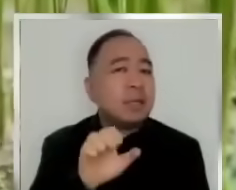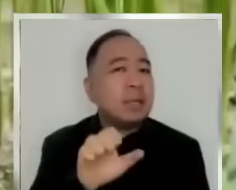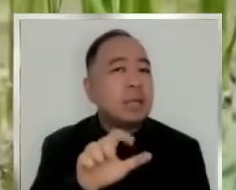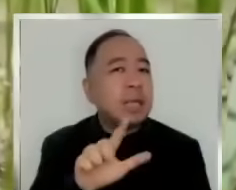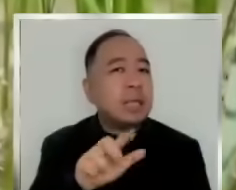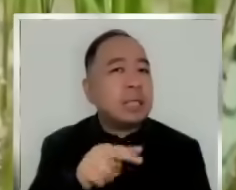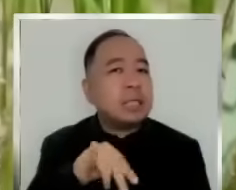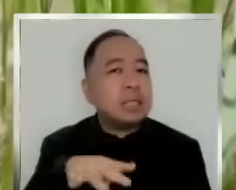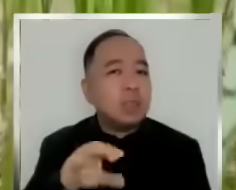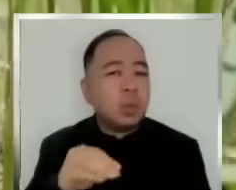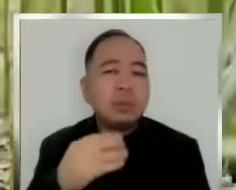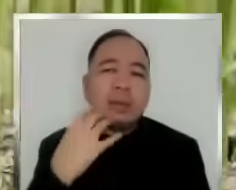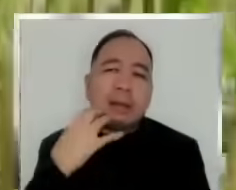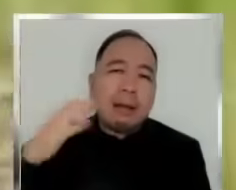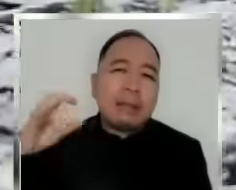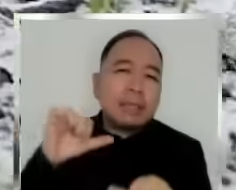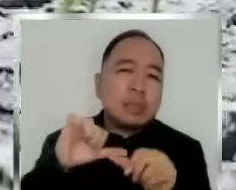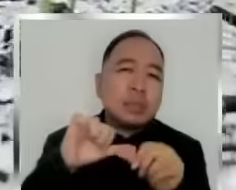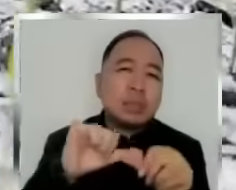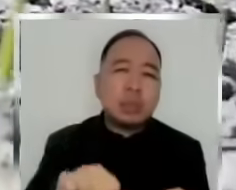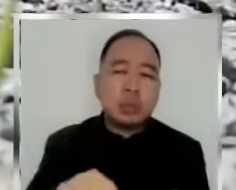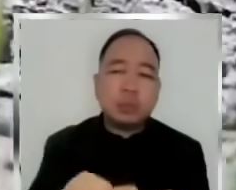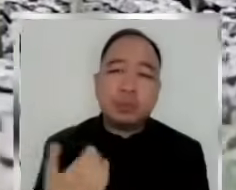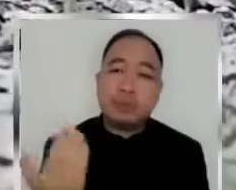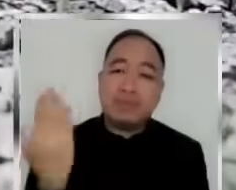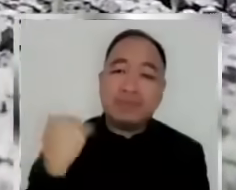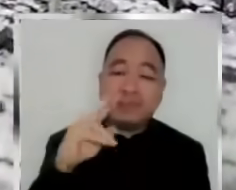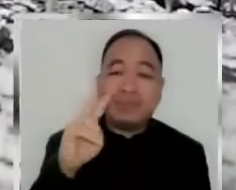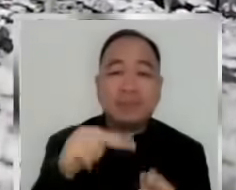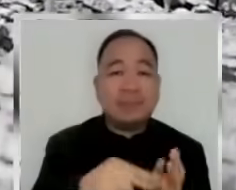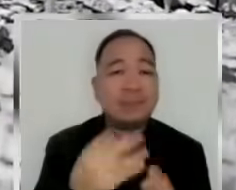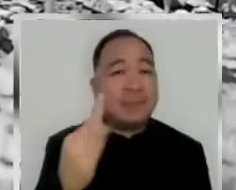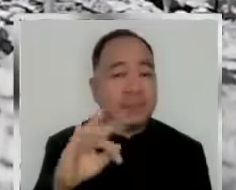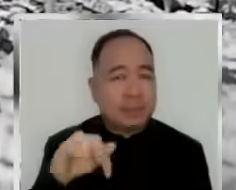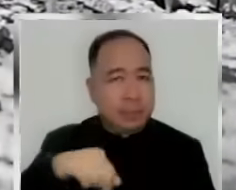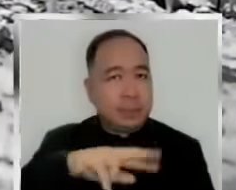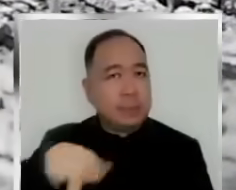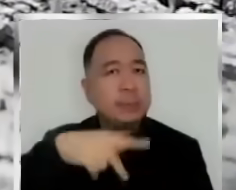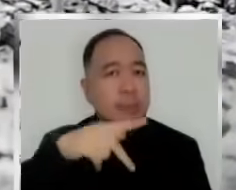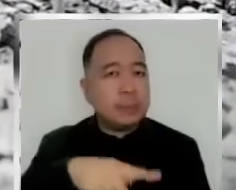bansa noong 2019. Sa loob lang ng 7 buwan,